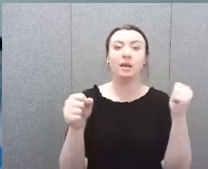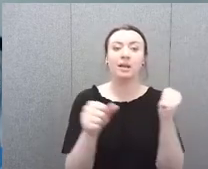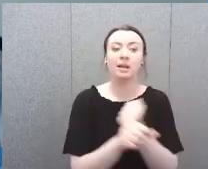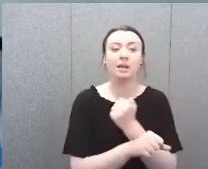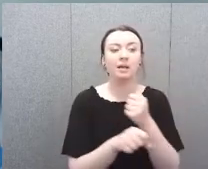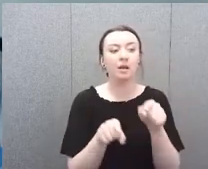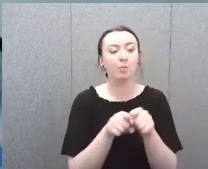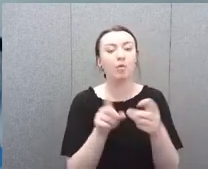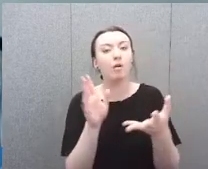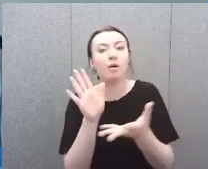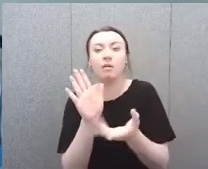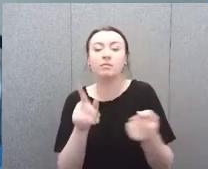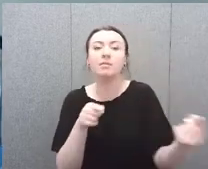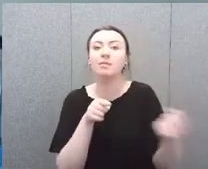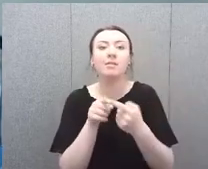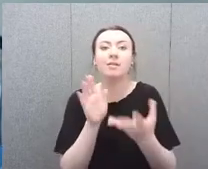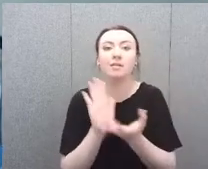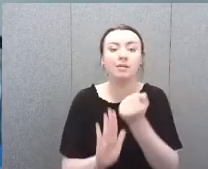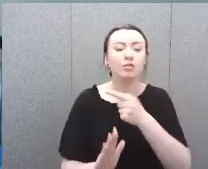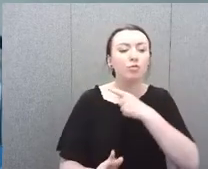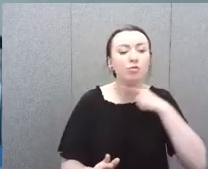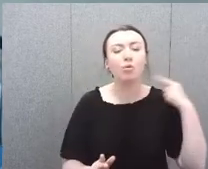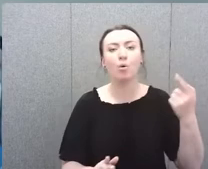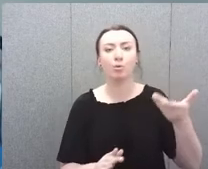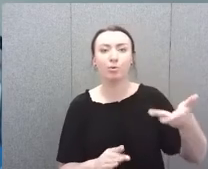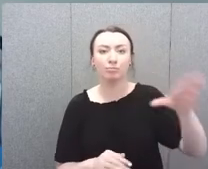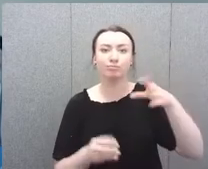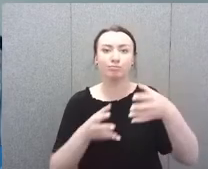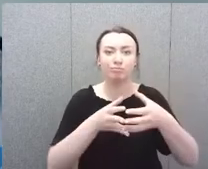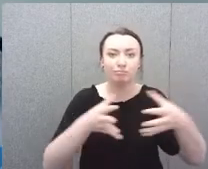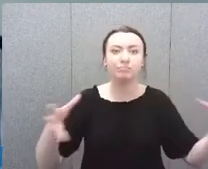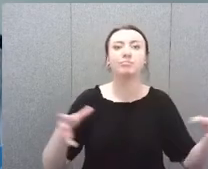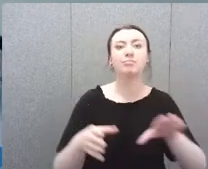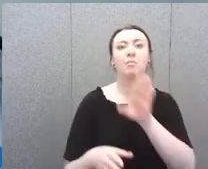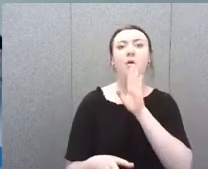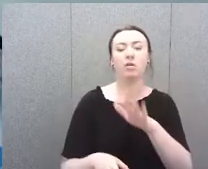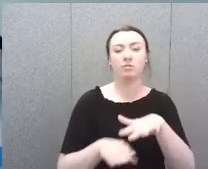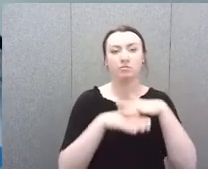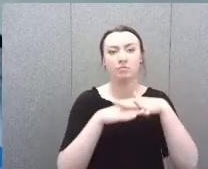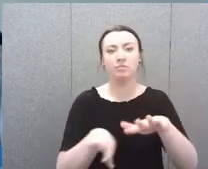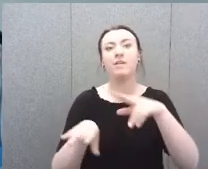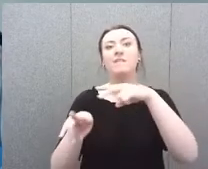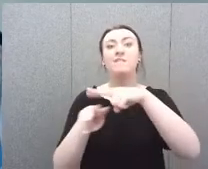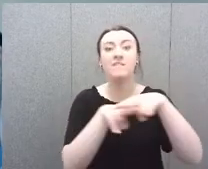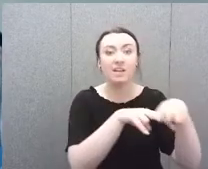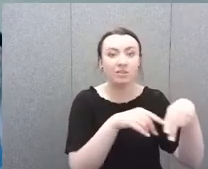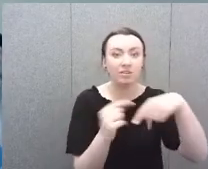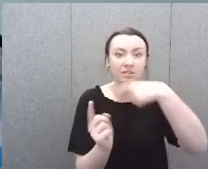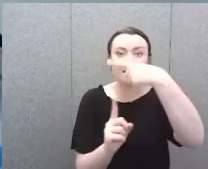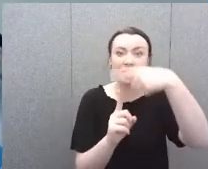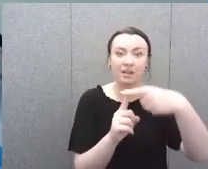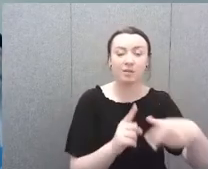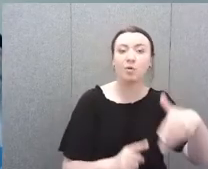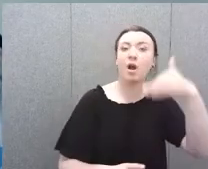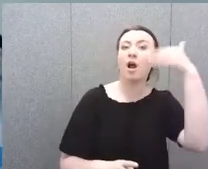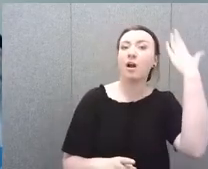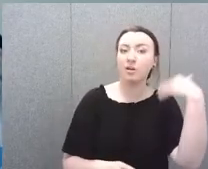на уровне местных советов, которые до сих пор чувствовали нехватку женщин, и также репрезентация